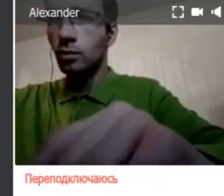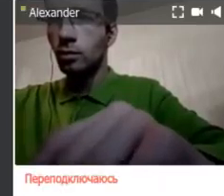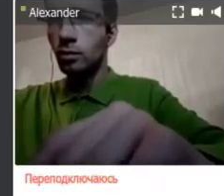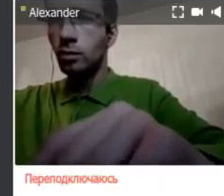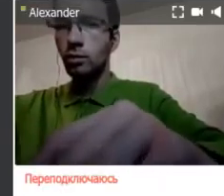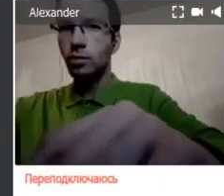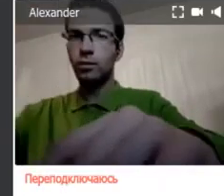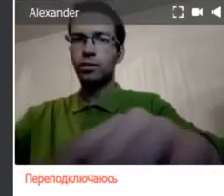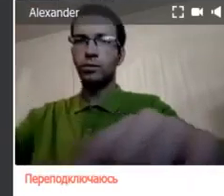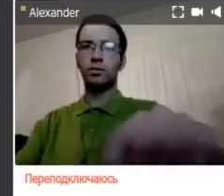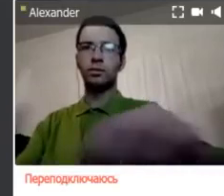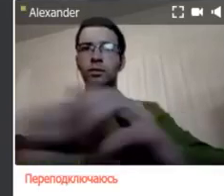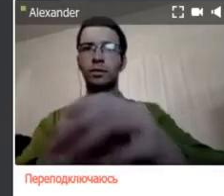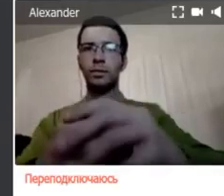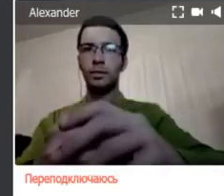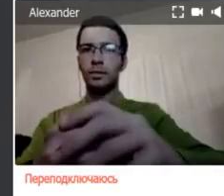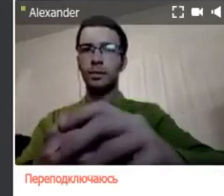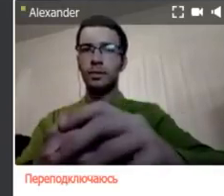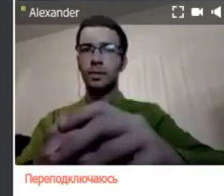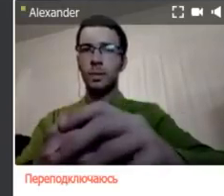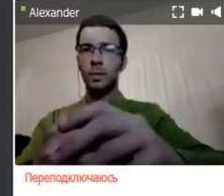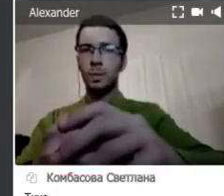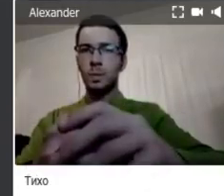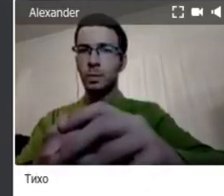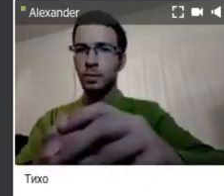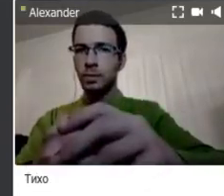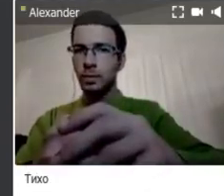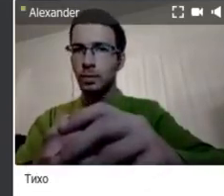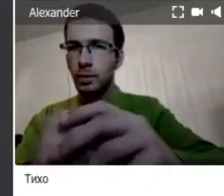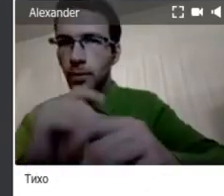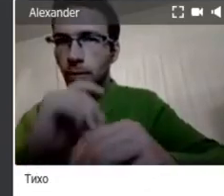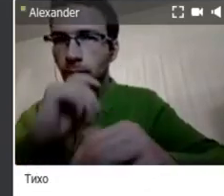Слышно, видно, все нормально?